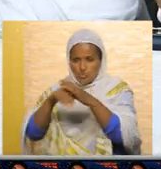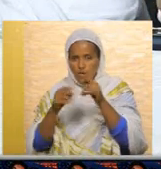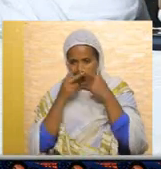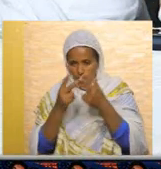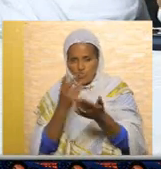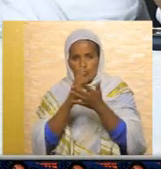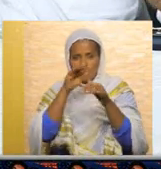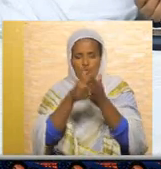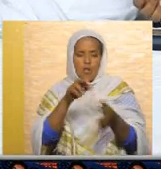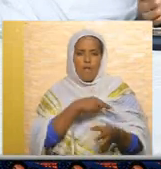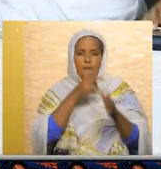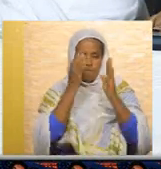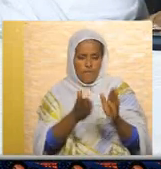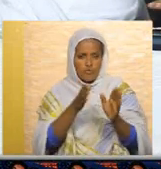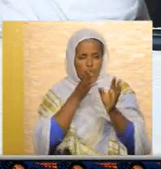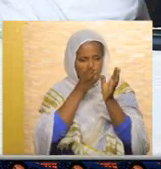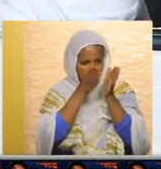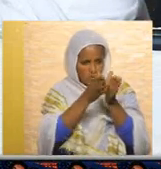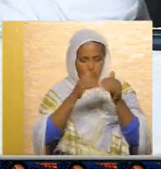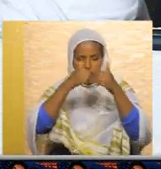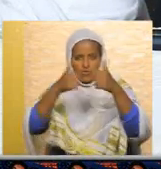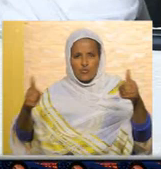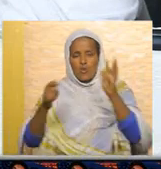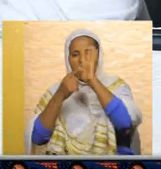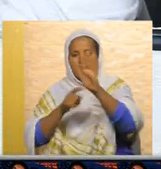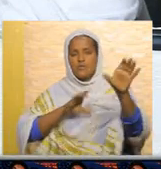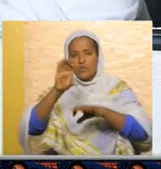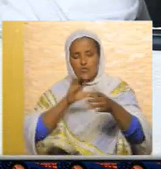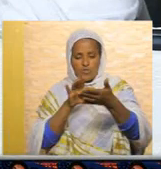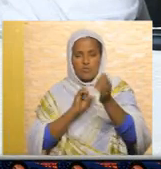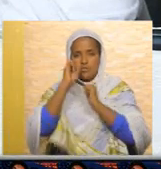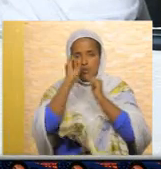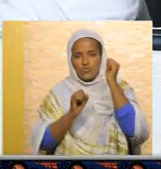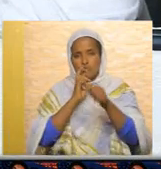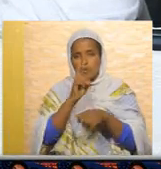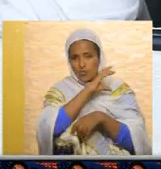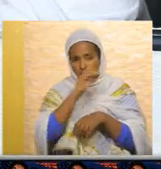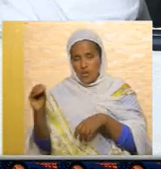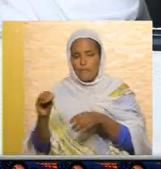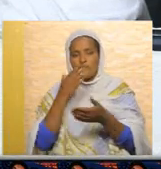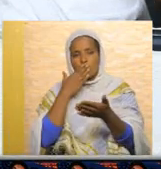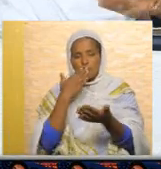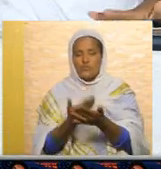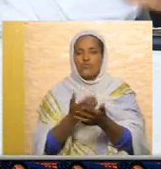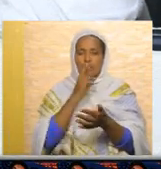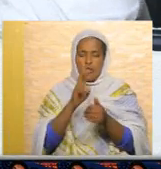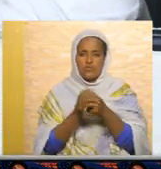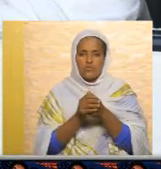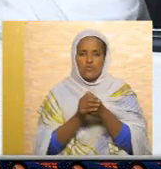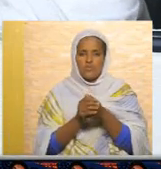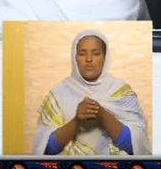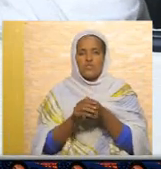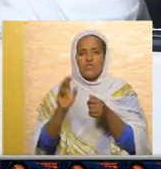ነገሮች ሃይማኖታዊ መልካቸው ለይቶ ለማሳየት የተደረጉ ጥረቶች ናቸው እና ጥሩ ናቸው።